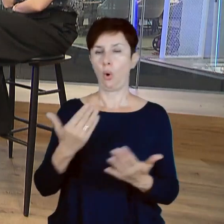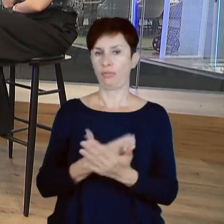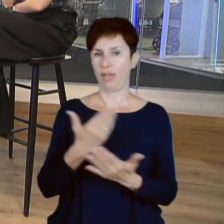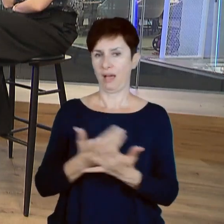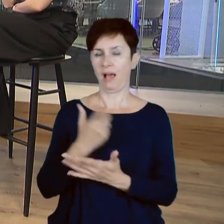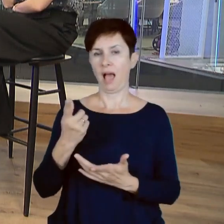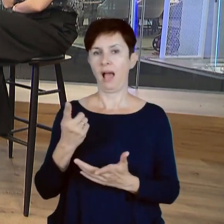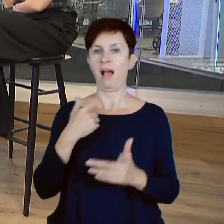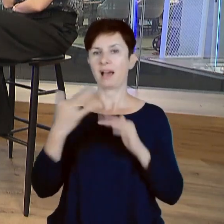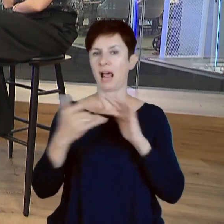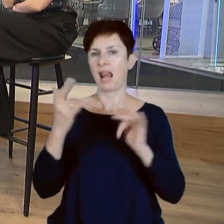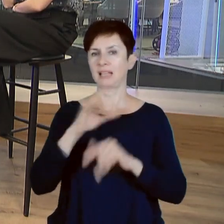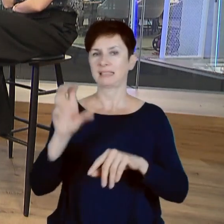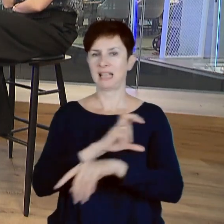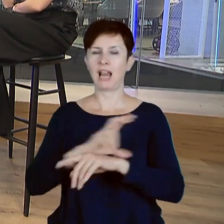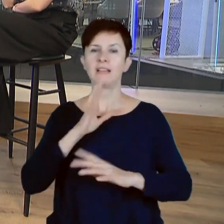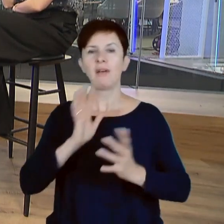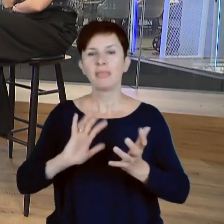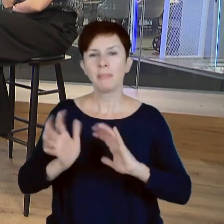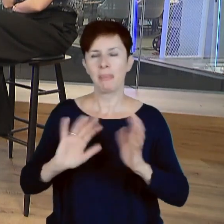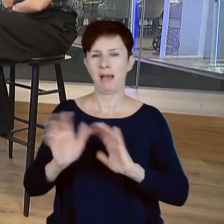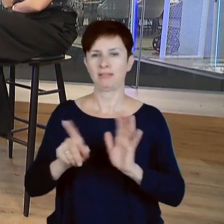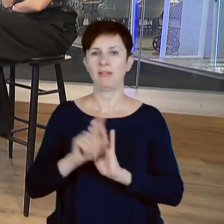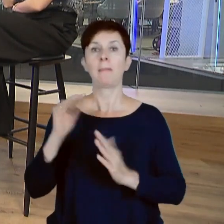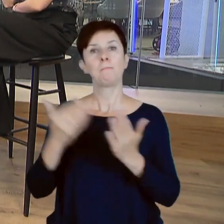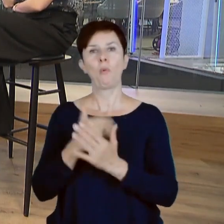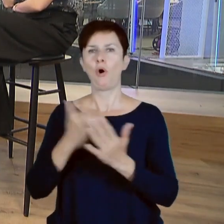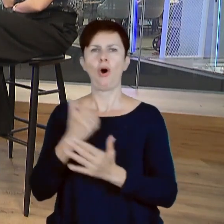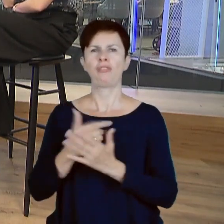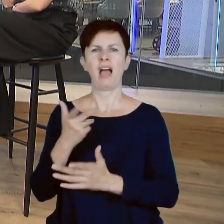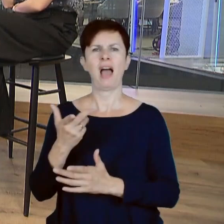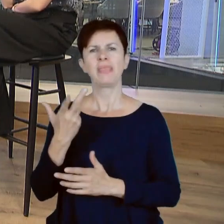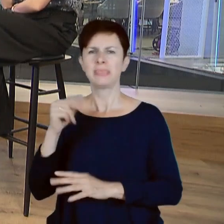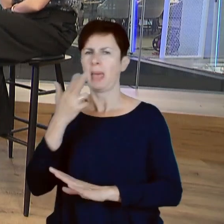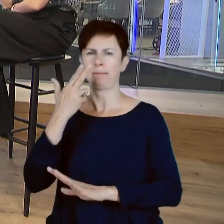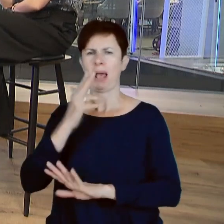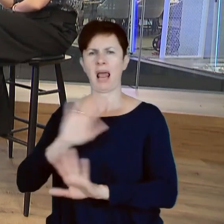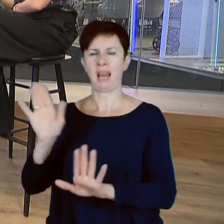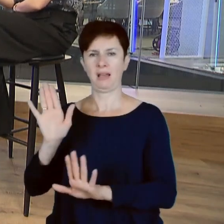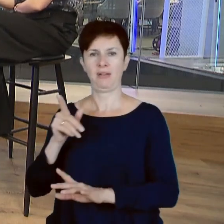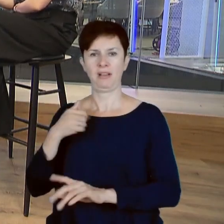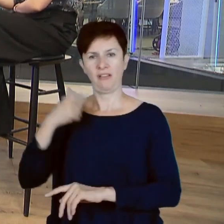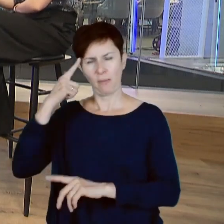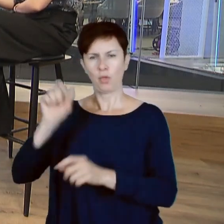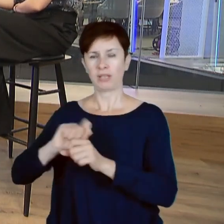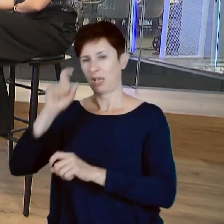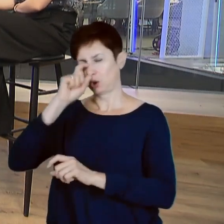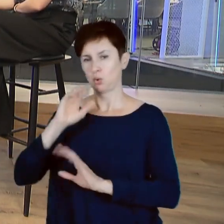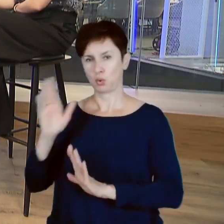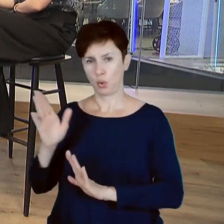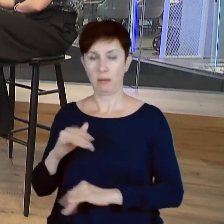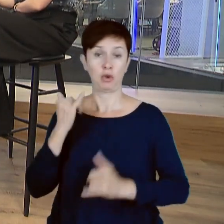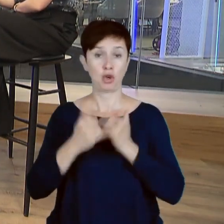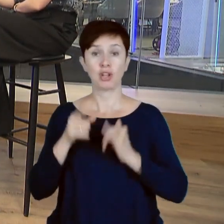technologią pielęgnować, prawda, żeby była tak jak moda na niepalenie, bo my wiemy, że to jest złe i okej, jeżeli masz tą wiedzę